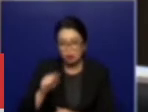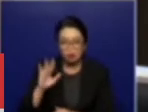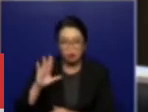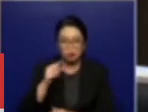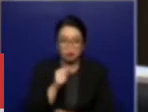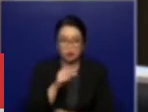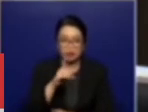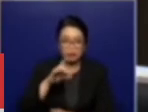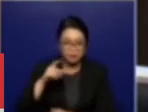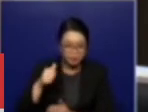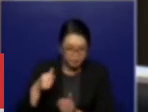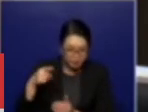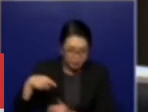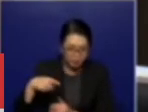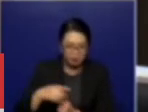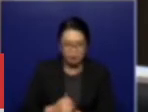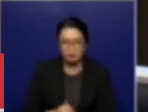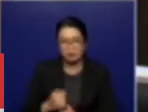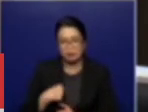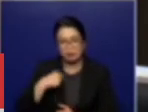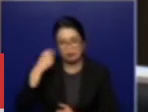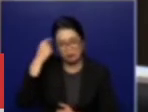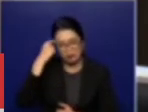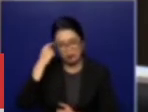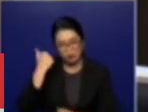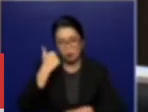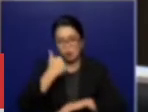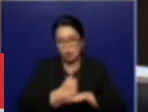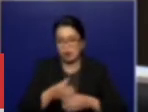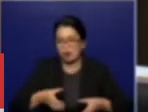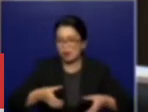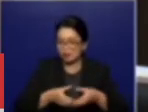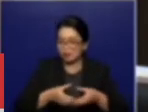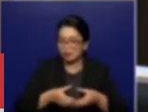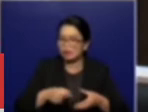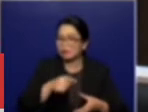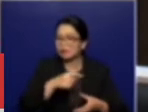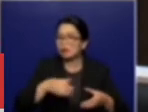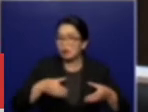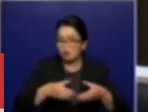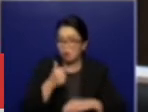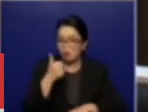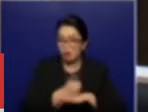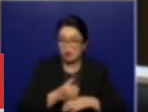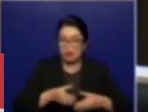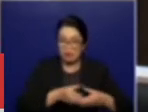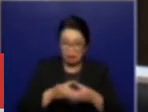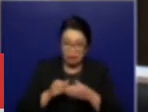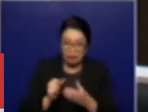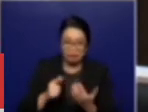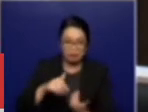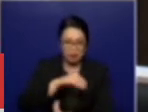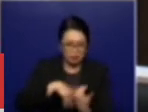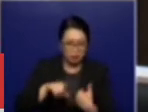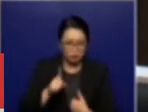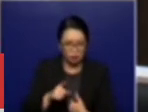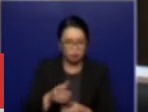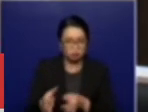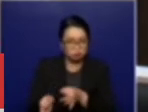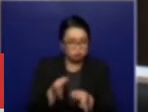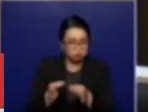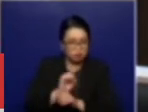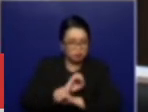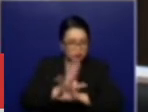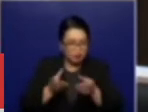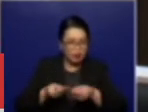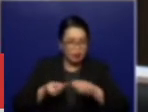ครับเรื่องนี้ผมอยากให้ผู้รับผิดชอบหัวหน้าทีมเศรษฐกิจพลเอกประยุทธ์ท่านต้องชี้แจงให้พี่น้องประชาชนทราบนะครับเพรา